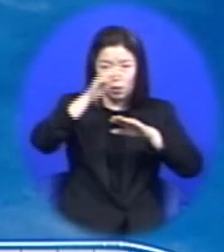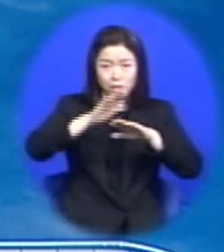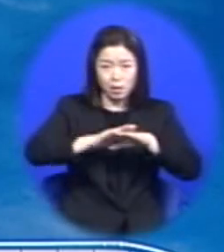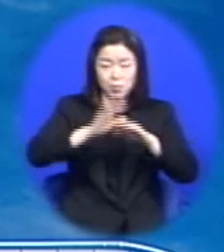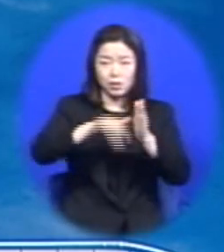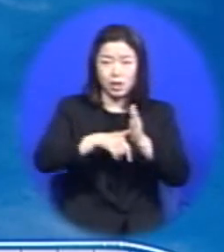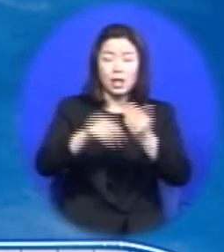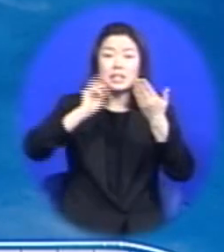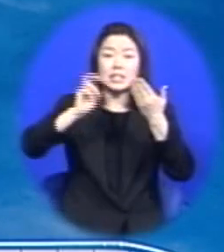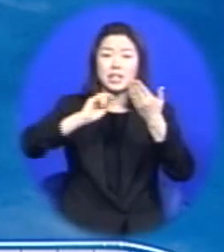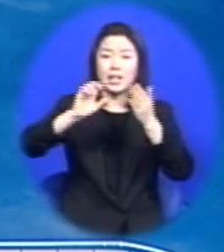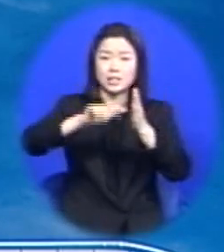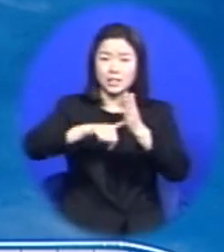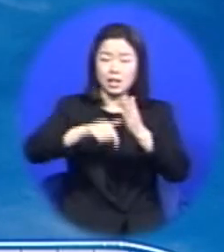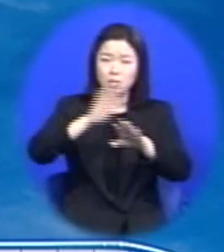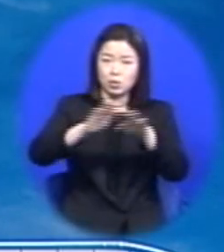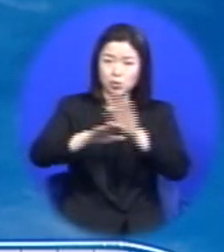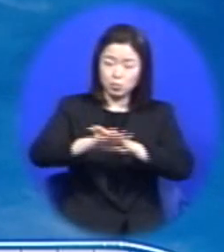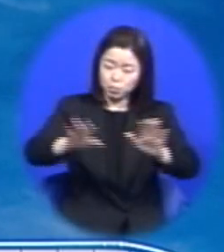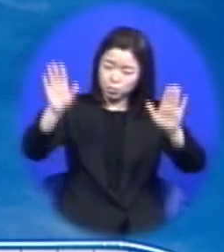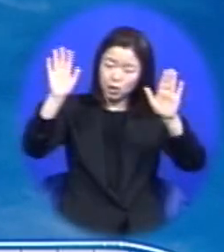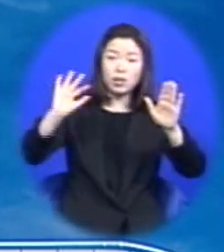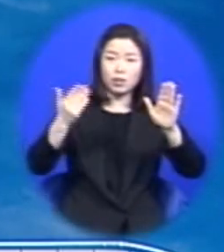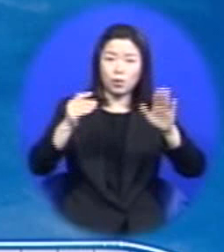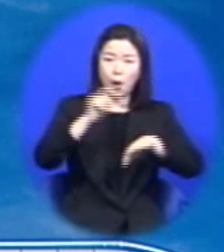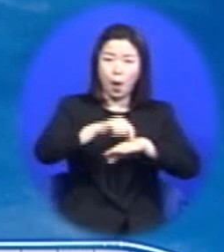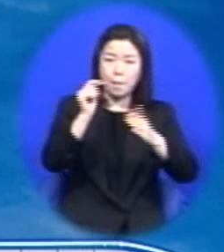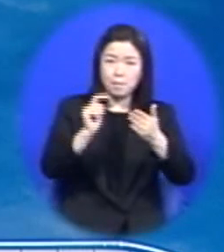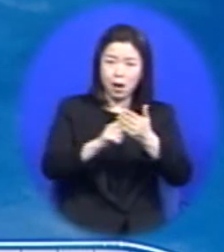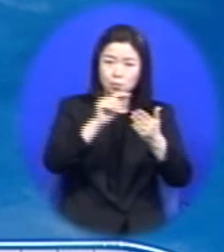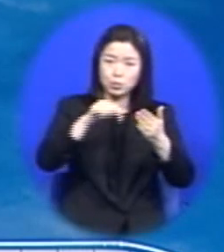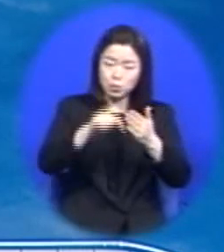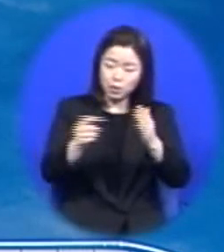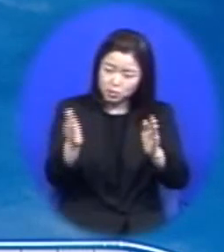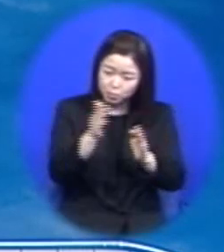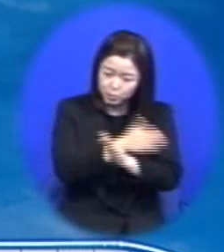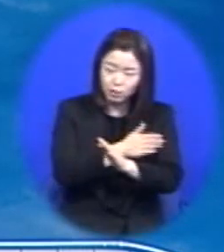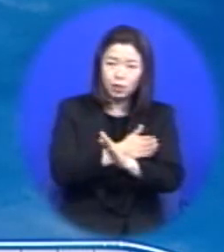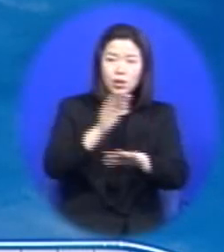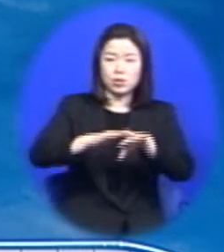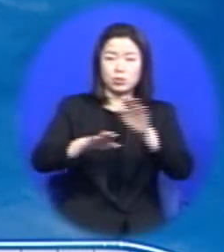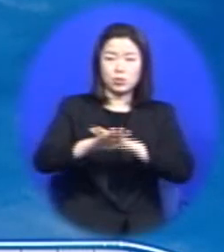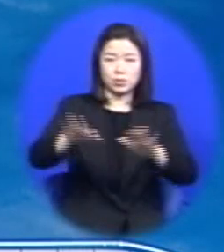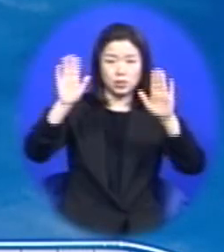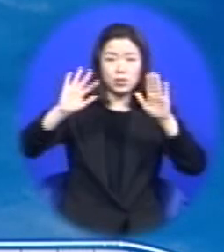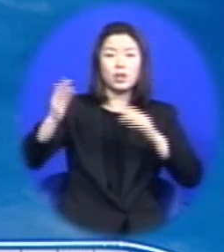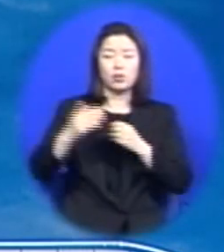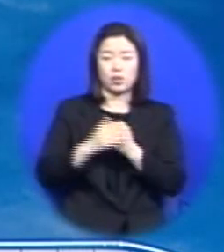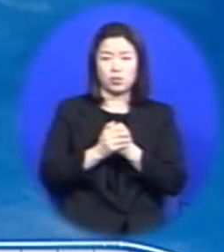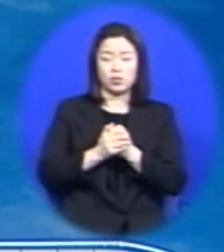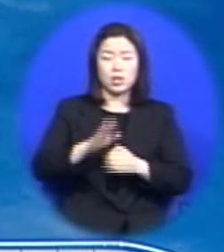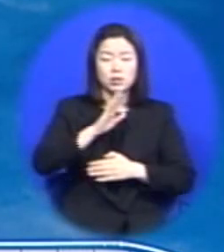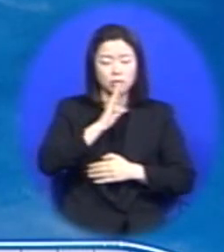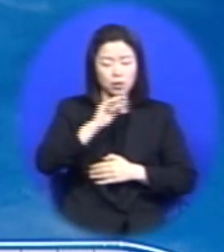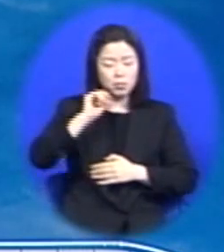돼요. 하나님께 찬양하는데 마음에 손을 들게 돼요. 근데 정말